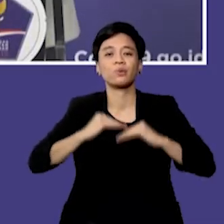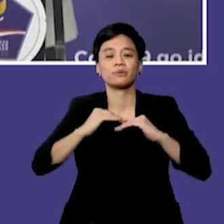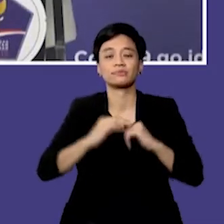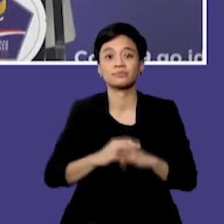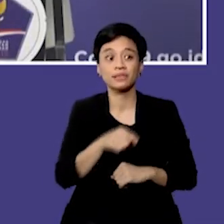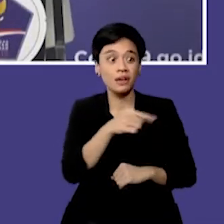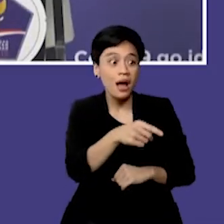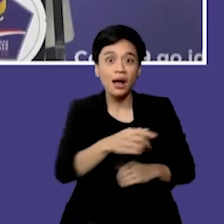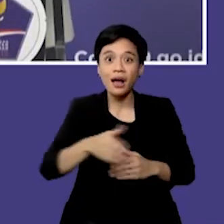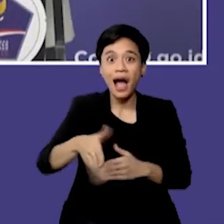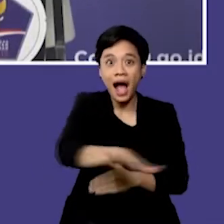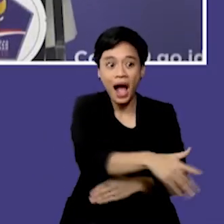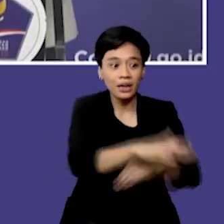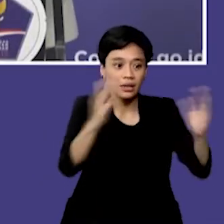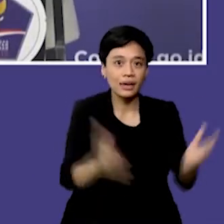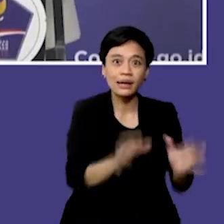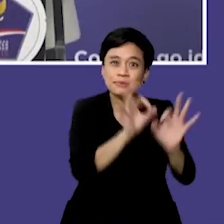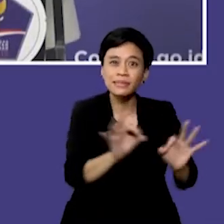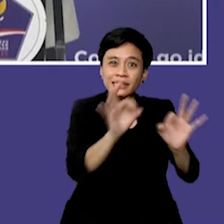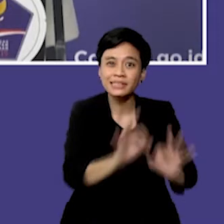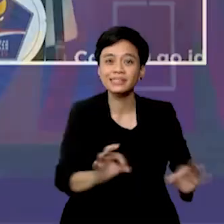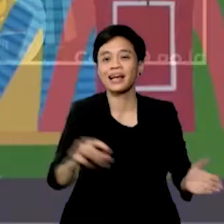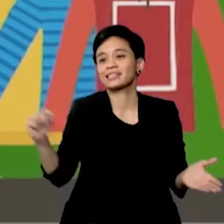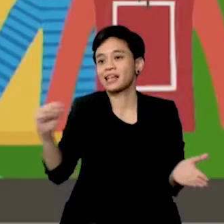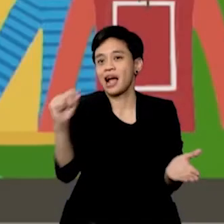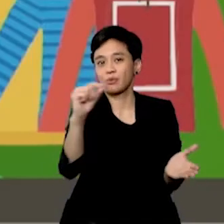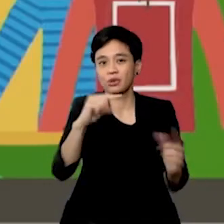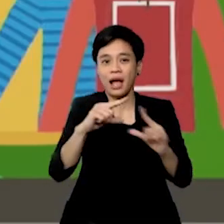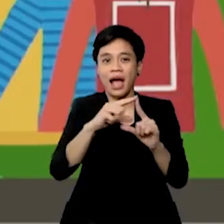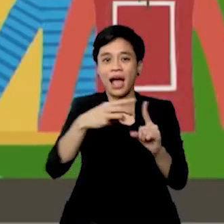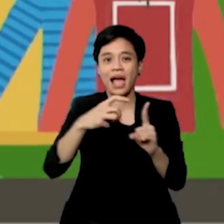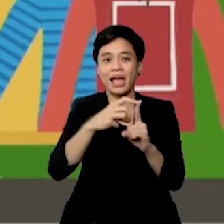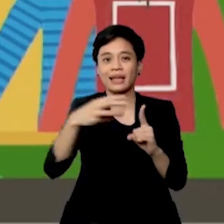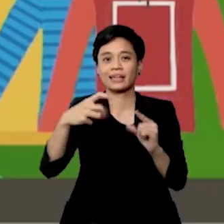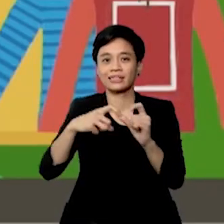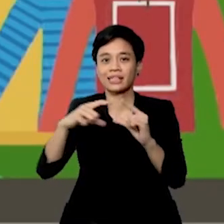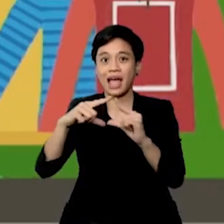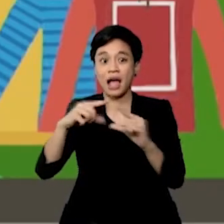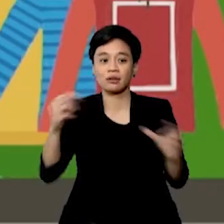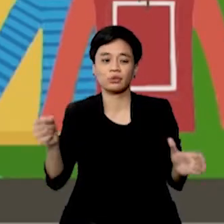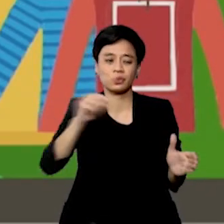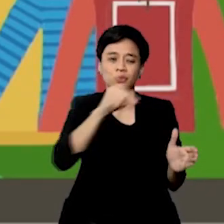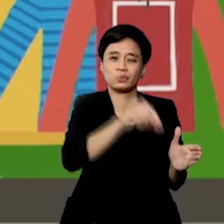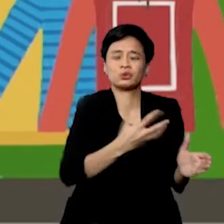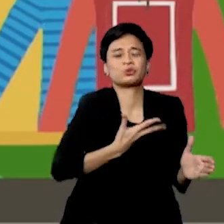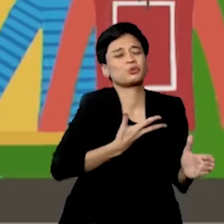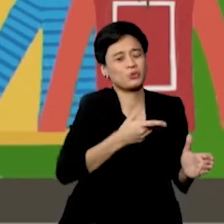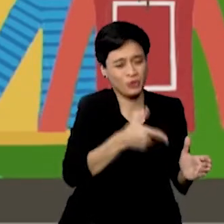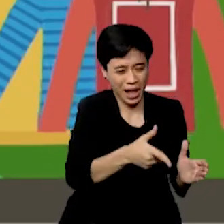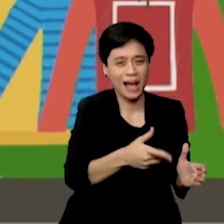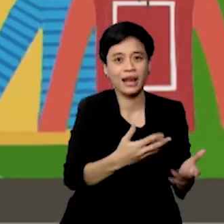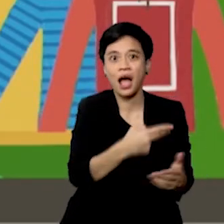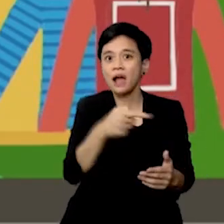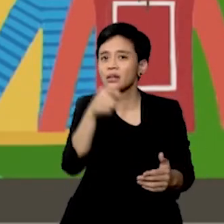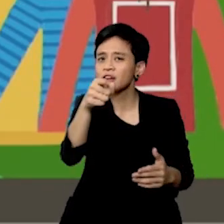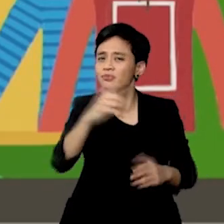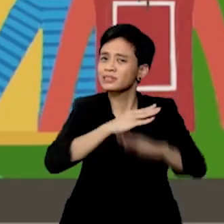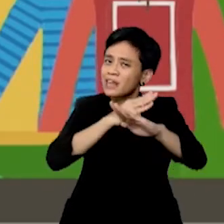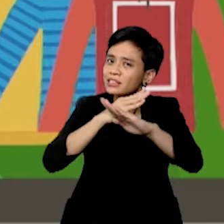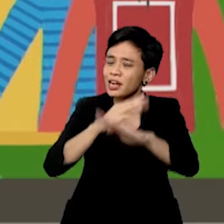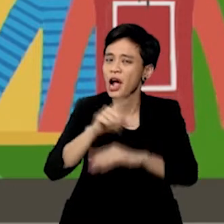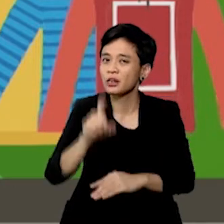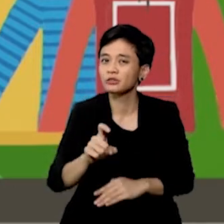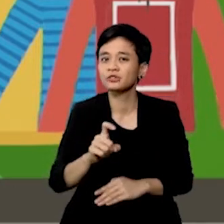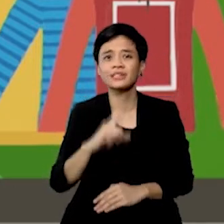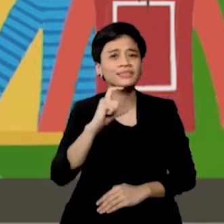bersih, yang dibiarkan tergenang. Oleh karena itu, lakukan langkah-langkah pencegahan. Salah satunya yang penting adalah dengan